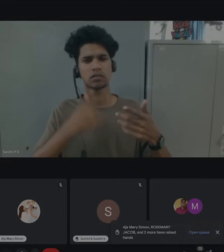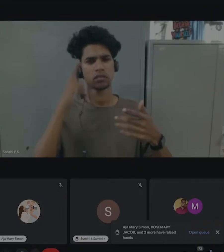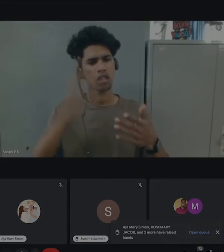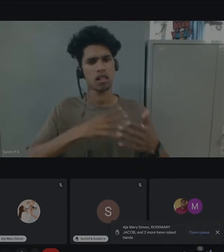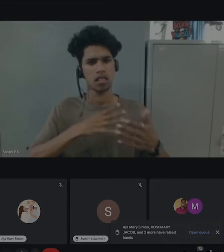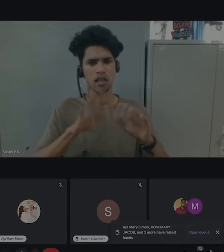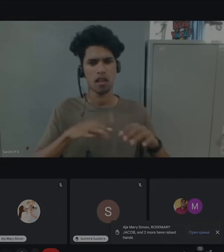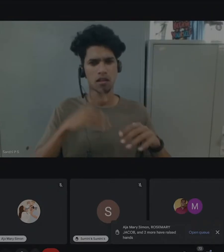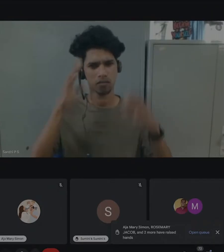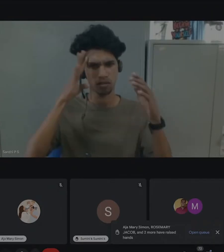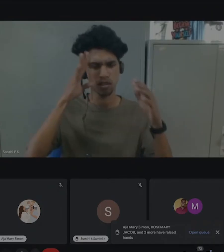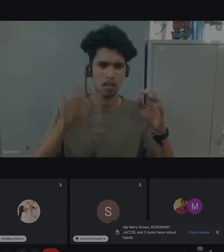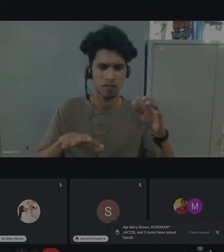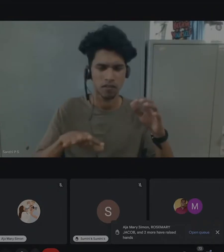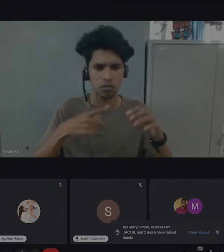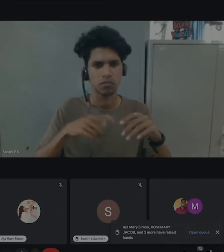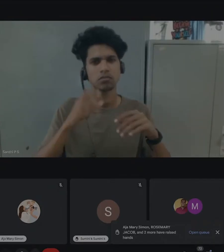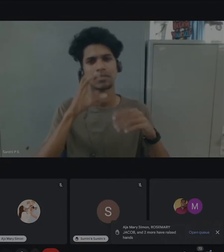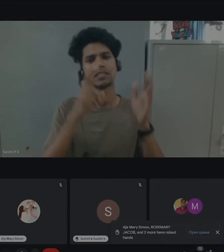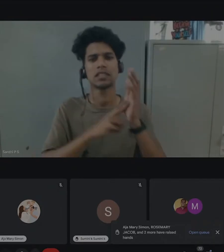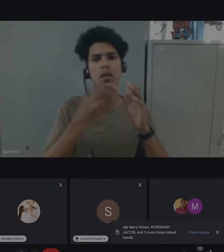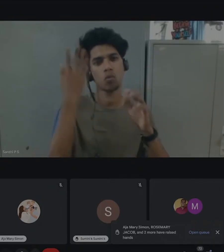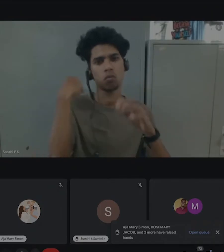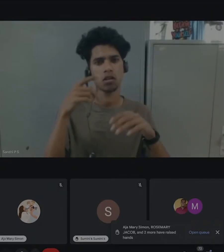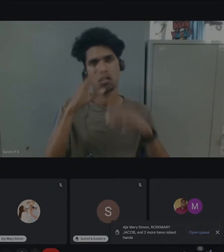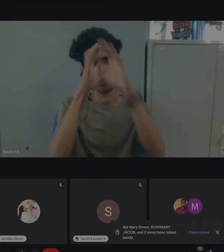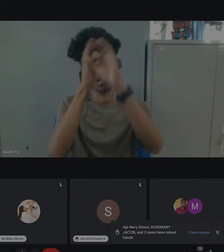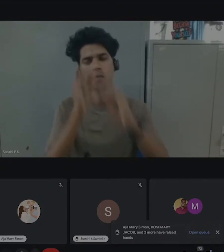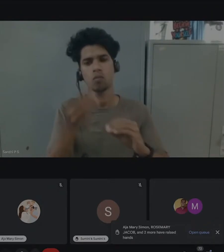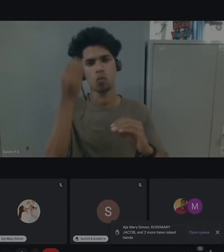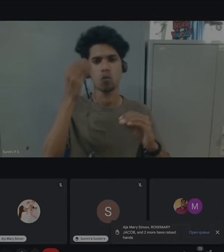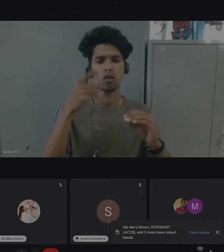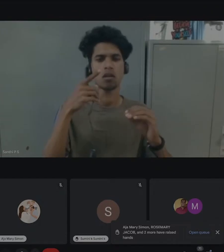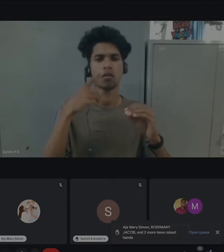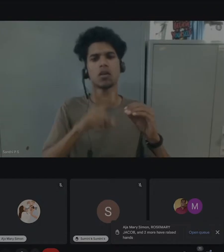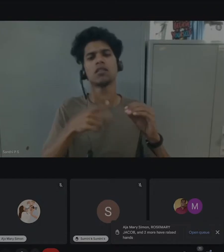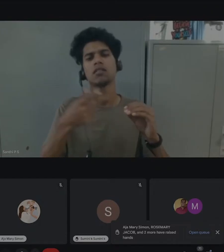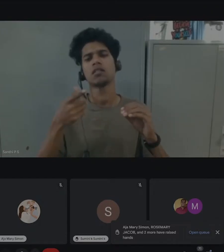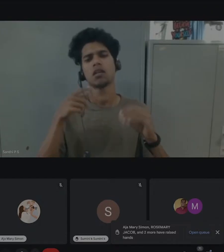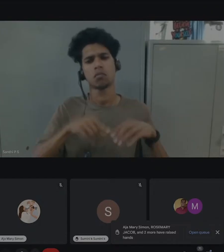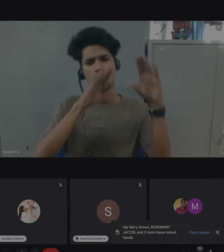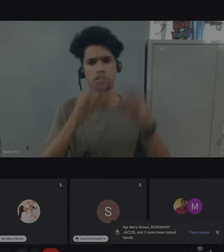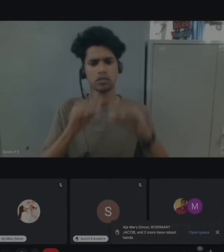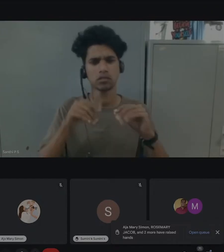കാർട്ടൂൺ കണ്ടുവരുന്നു. ഇപ്പൊ കുറച്ച് കുറവുണ്ട്, എന്നാലും നന്നായിട്ട് സംസാരിക്കുന്നില്ല.